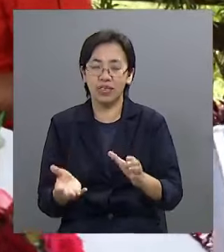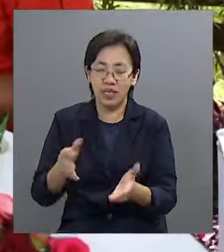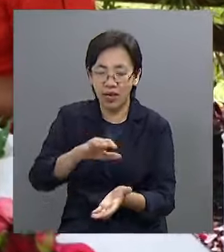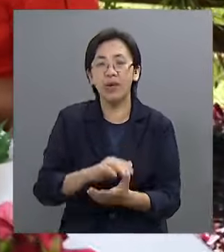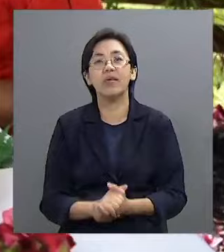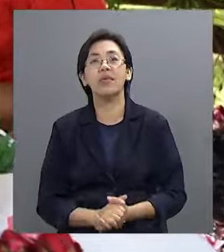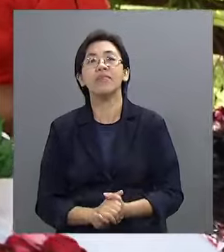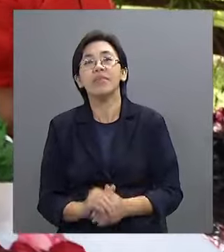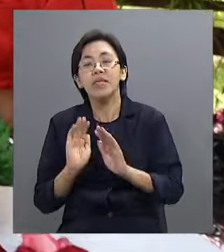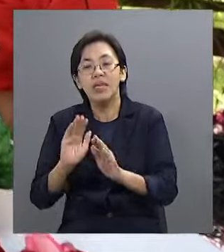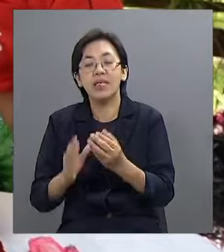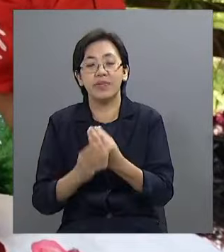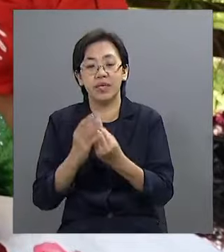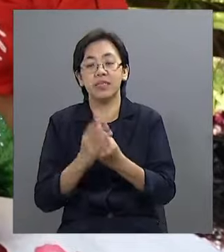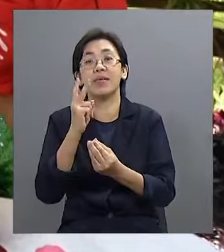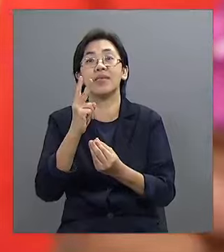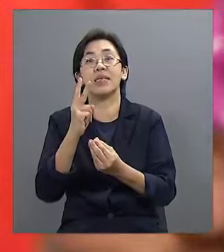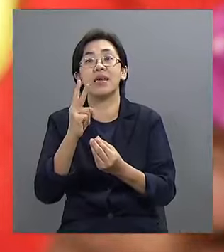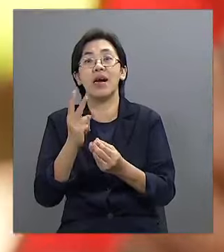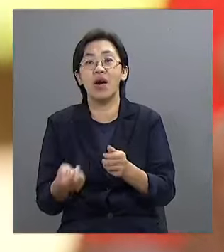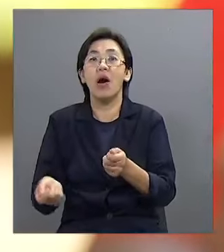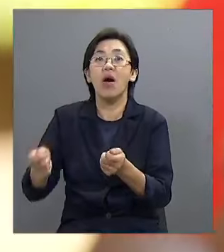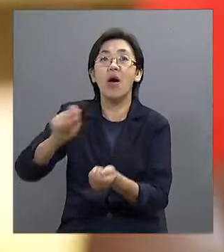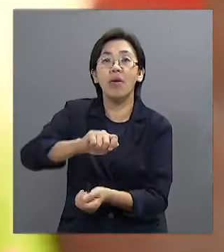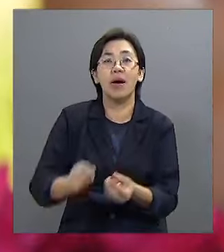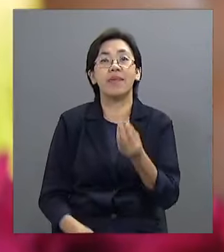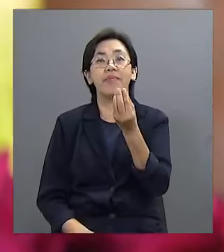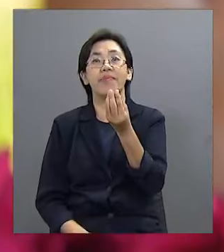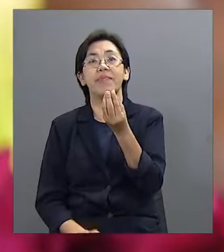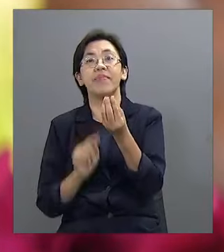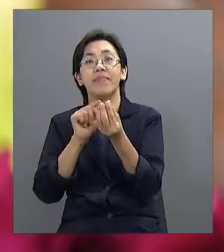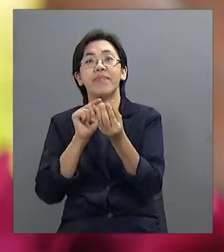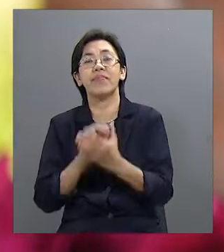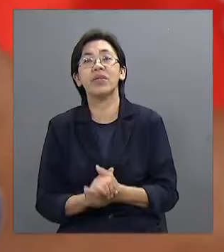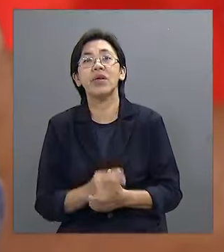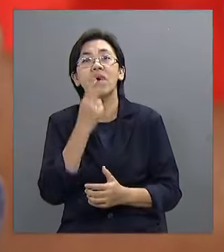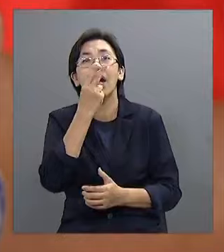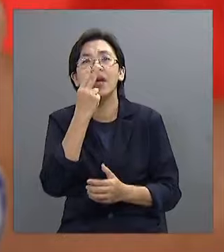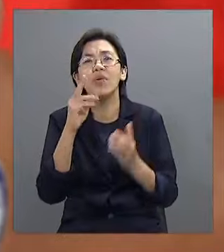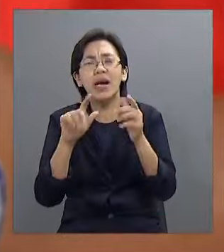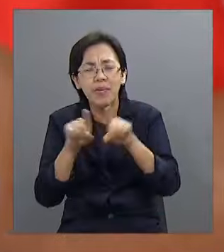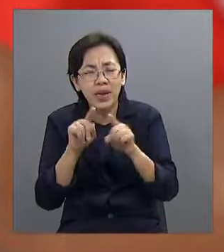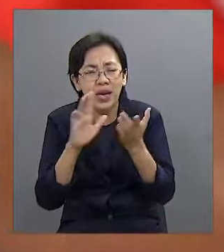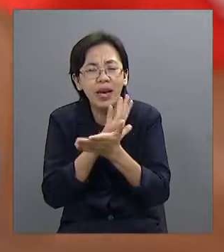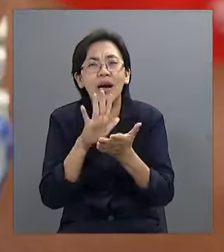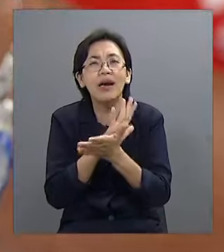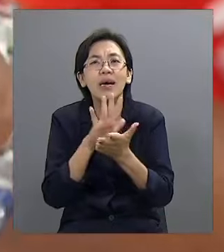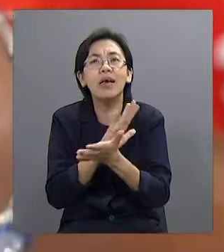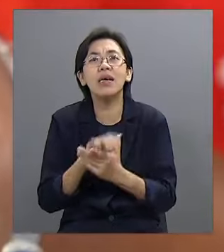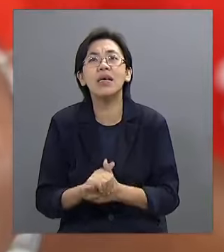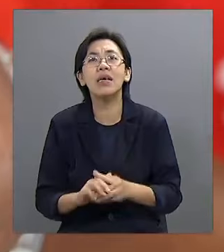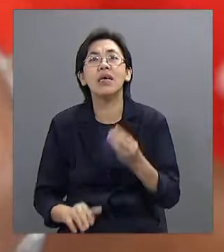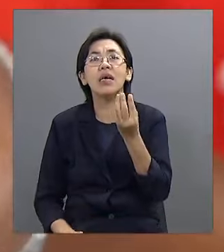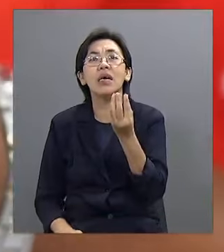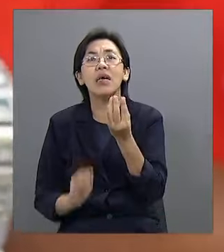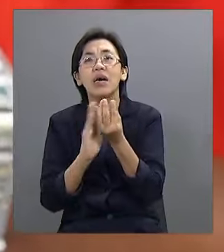2อาทิตย์นะคะก็จะออกมาเป็นหน้าตาแบบนี้ค่ะคุณผู้ชมขาอารมณ์เหมือนเป็นกระดาษอ่ะพ่ออ ย่างที่เราบอกว่าการสตาร์ฟก็เหมือนเราสตาร์ฟ